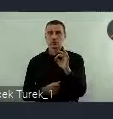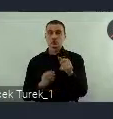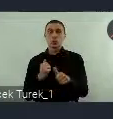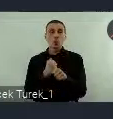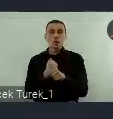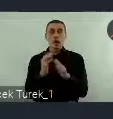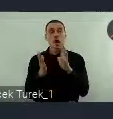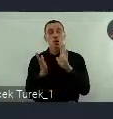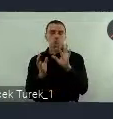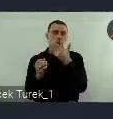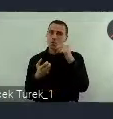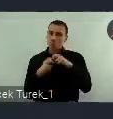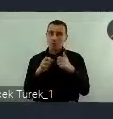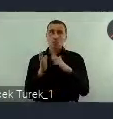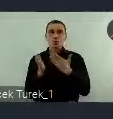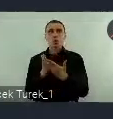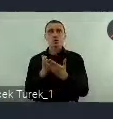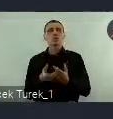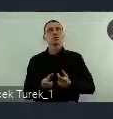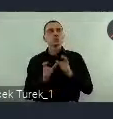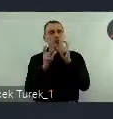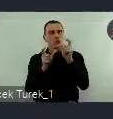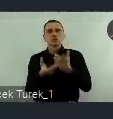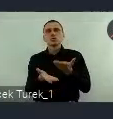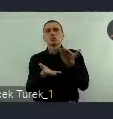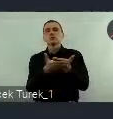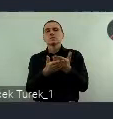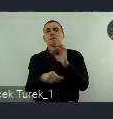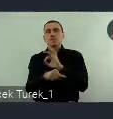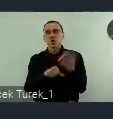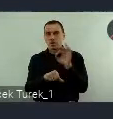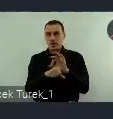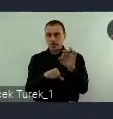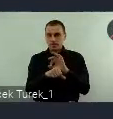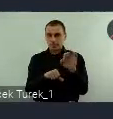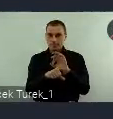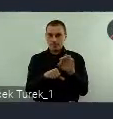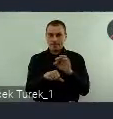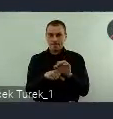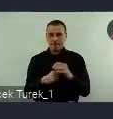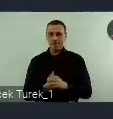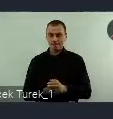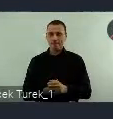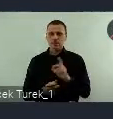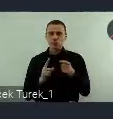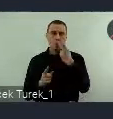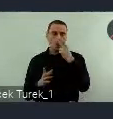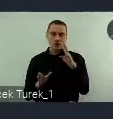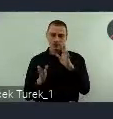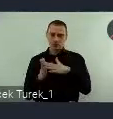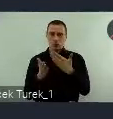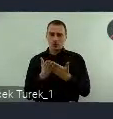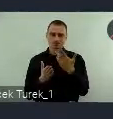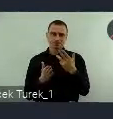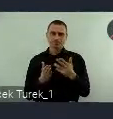robicie formularz zgłoszenia do projektu możemy sobie zobaczyć jakiś formularz tak na szybciutko formularz zgłoszenia do